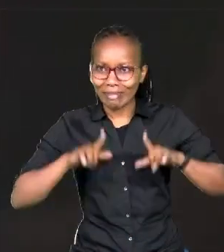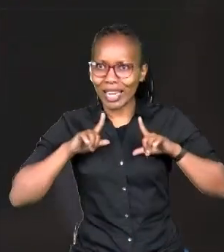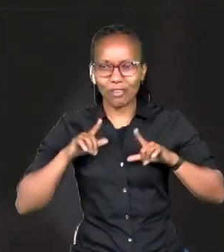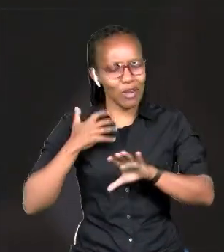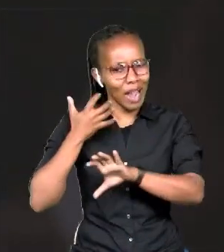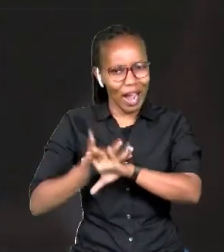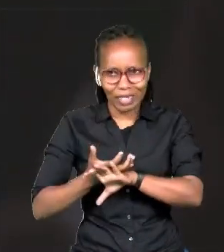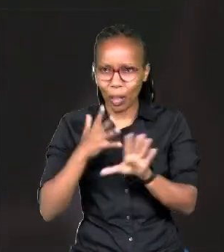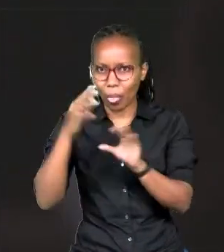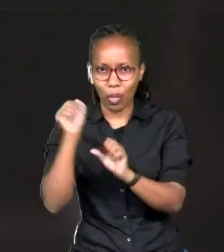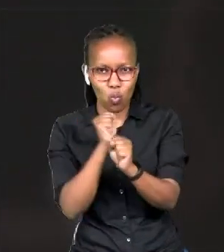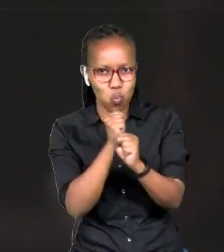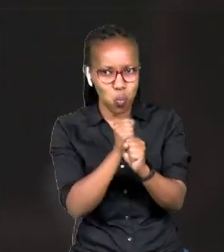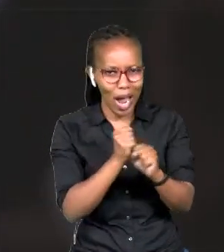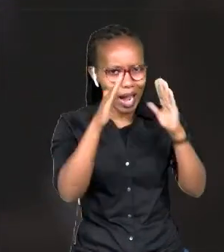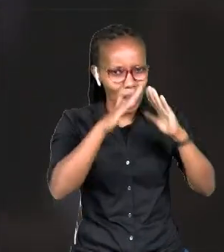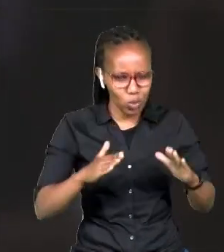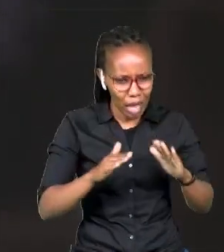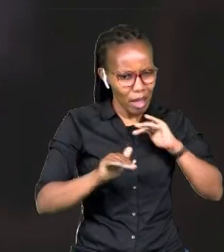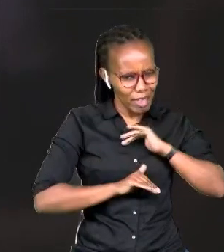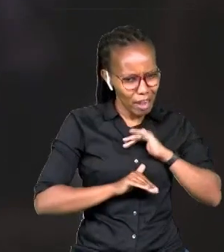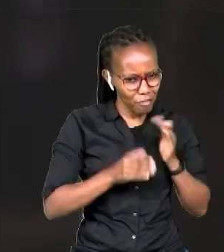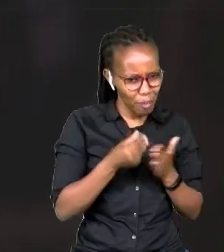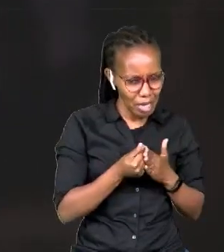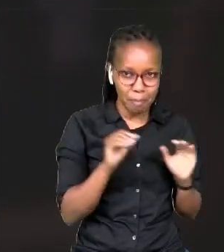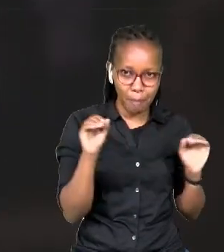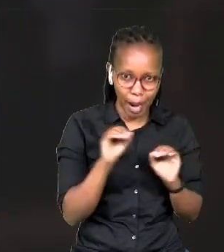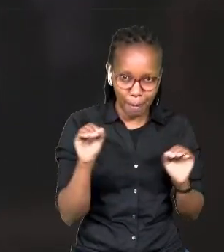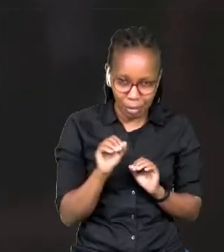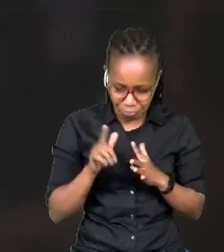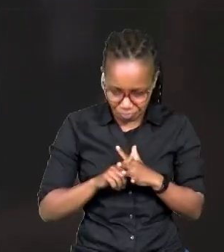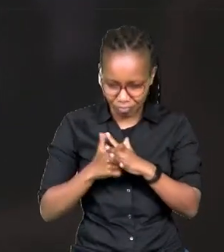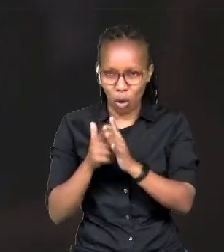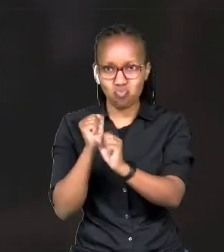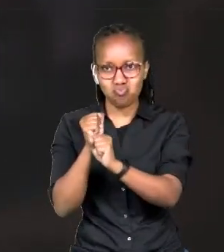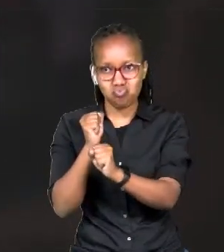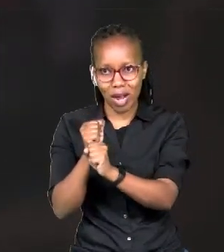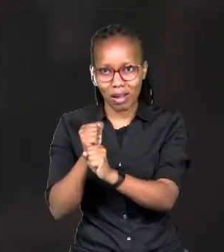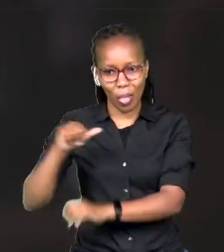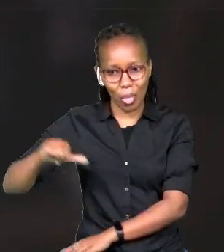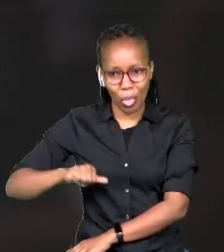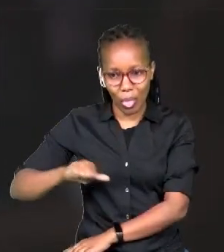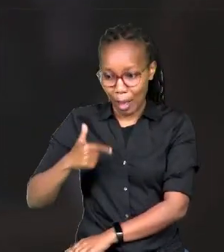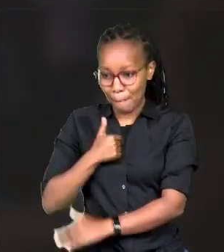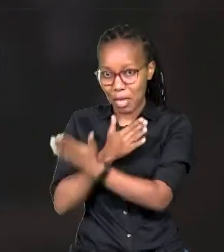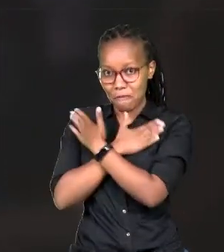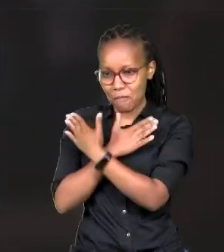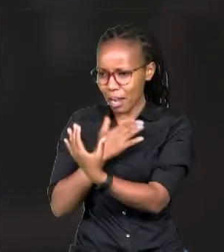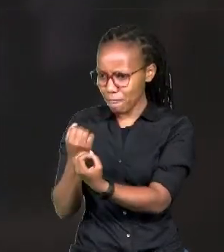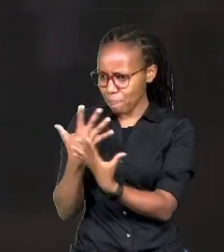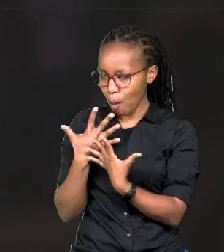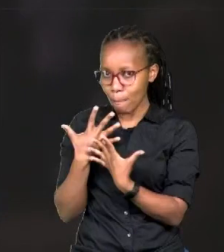ngumu, nikaenda kufanya kazi ya nyumba, nikaona pesa hazitoshi. Ndio nikajikuta kwa street, nikaambiwa na rafiki yangu mwingine,